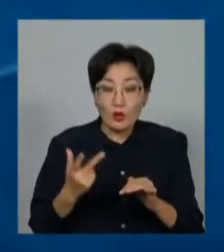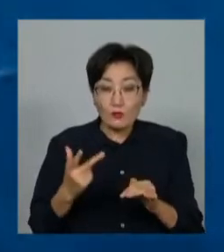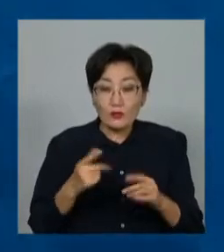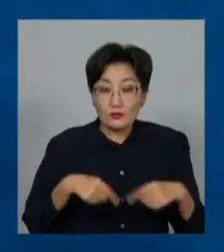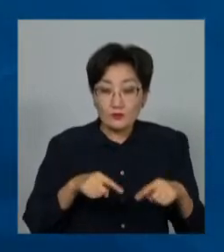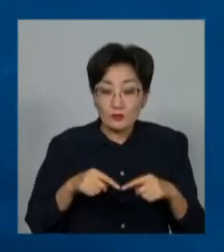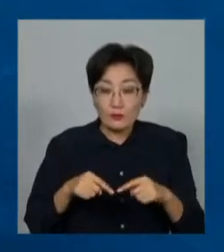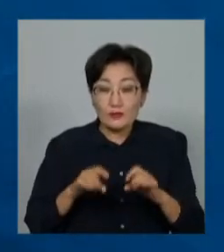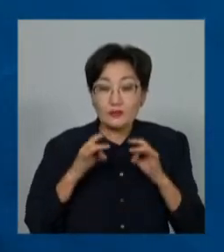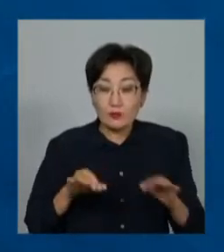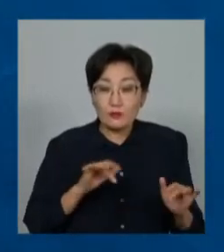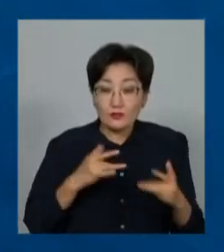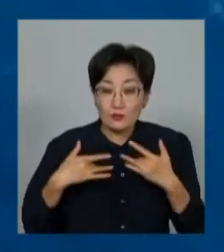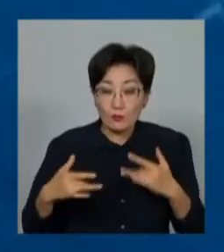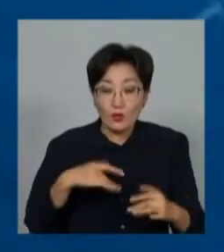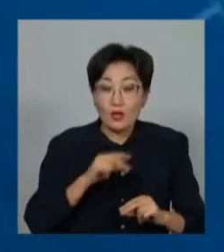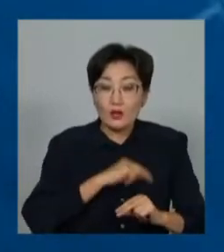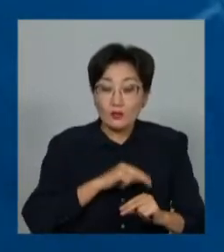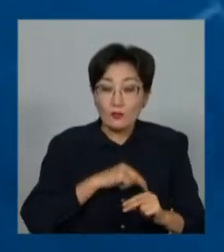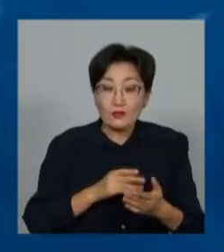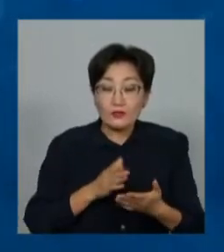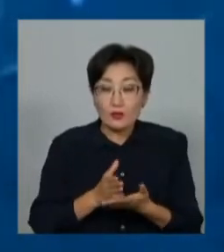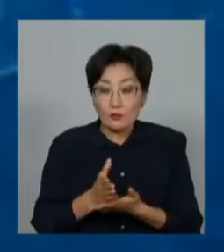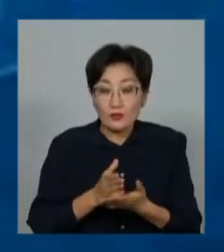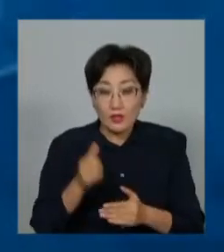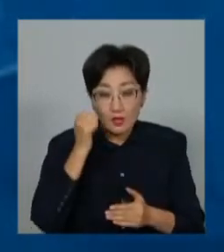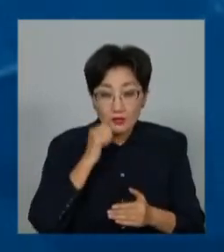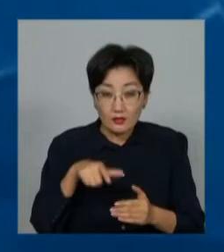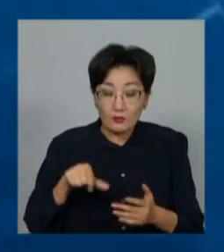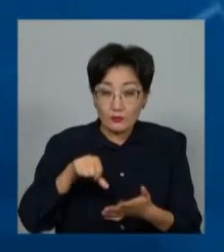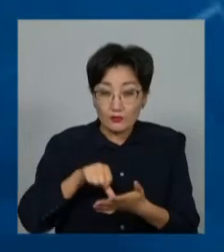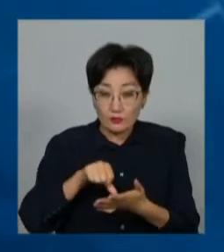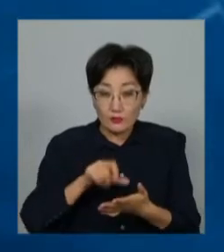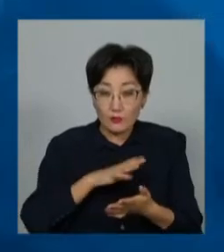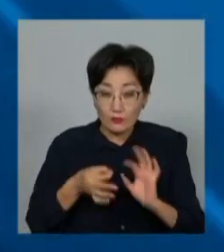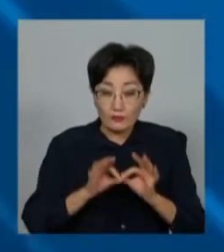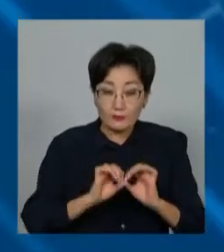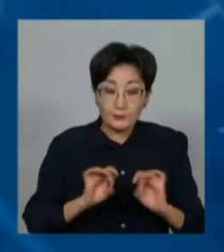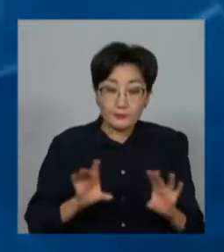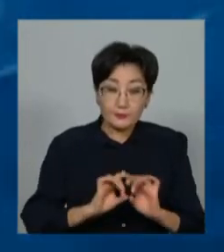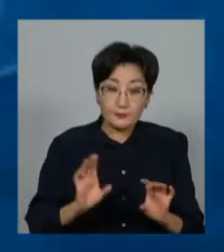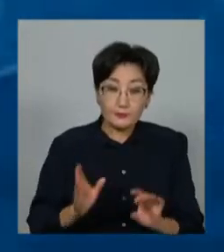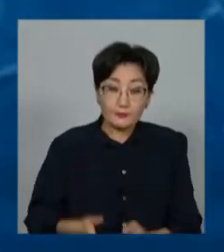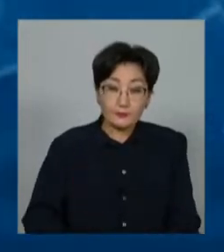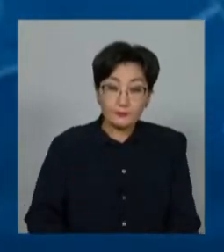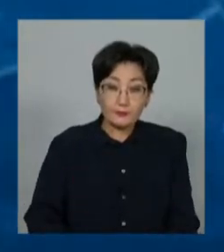бөлімге саятын мерекелік концертке еңбек, тыл ардагерлері мен қариялар қатысты. Тақырыпты толығырақ тілші жалғастырады.